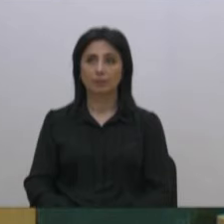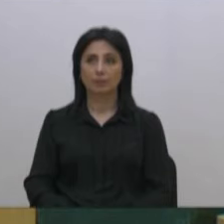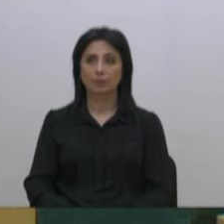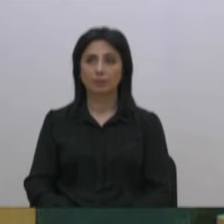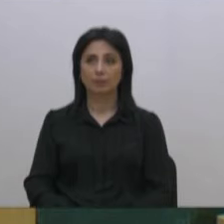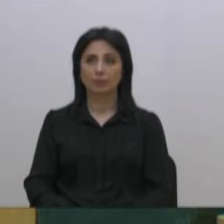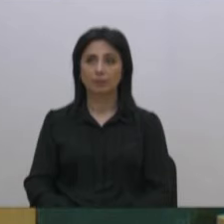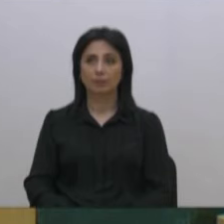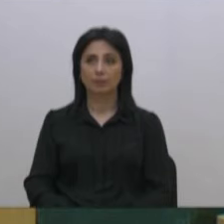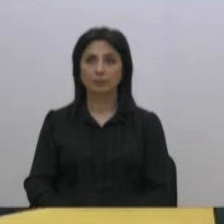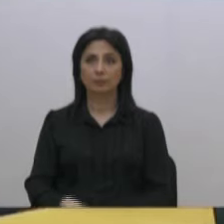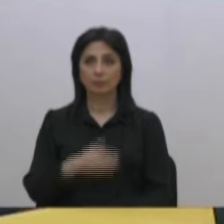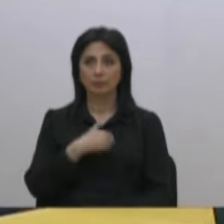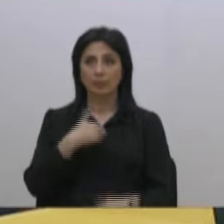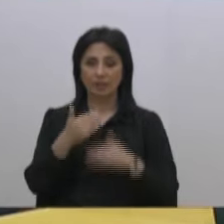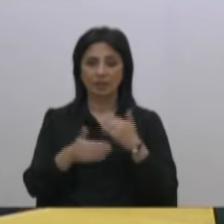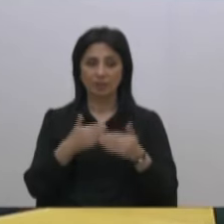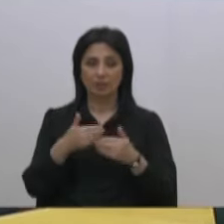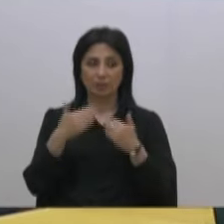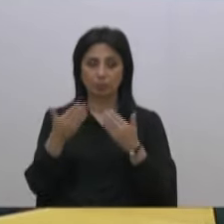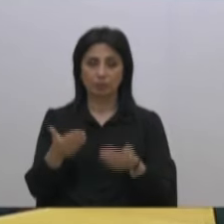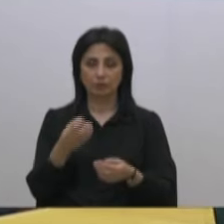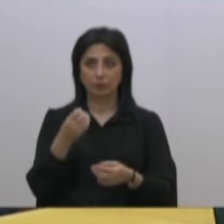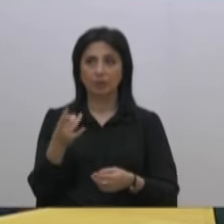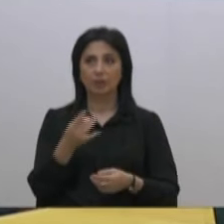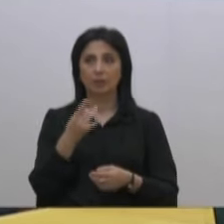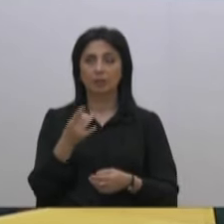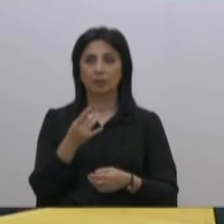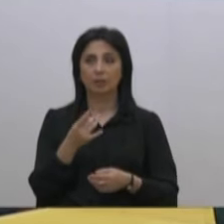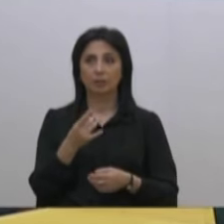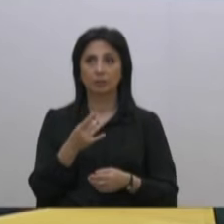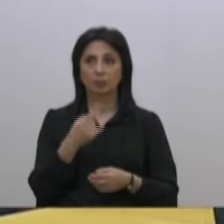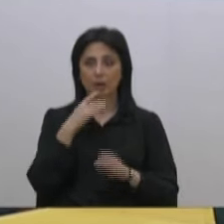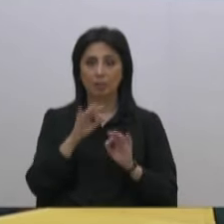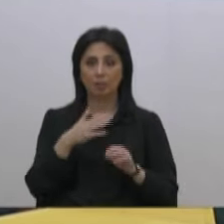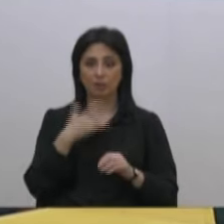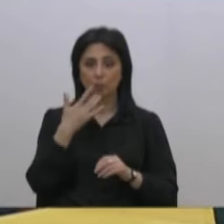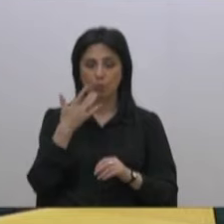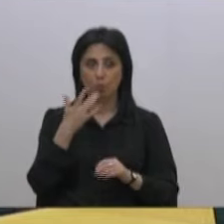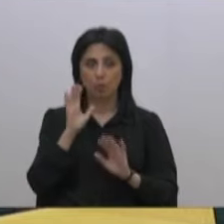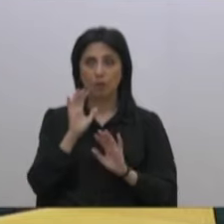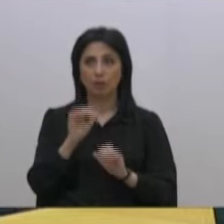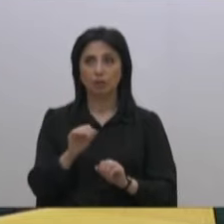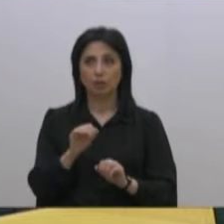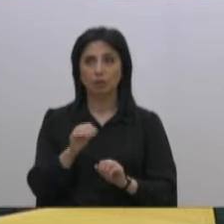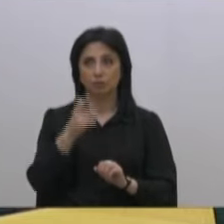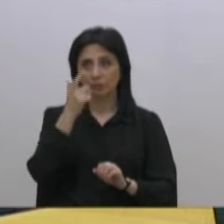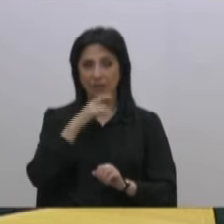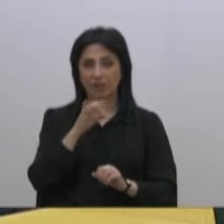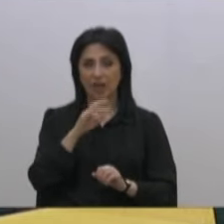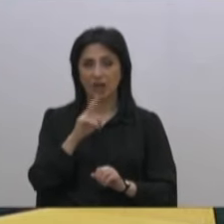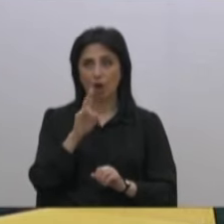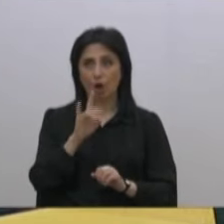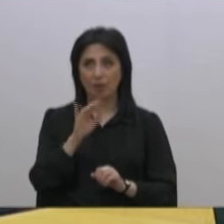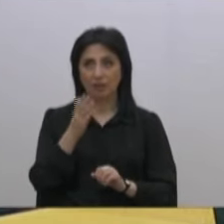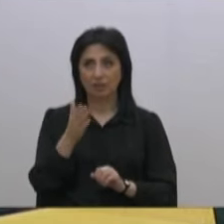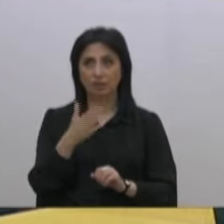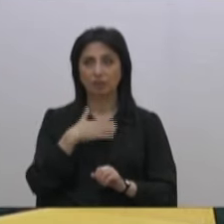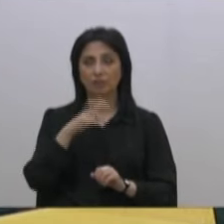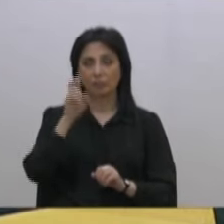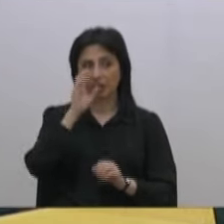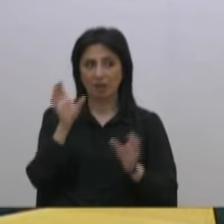სამი. მინდა წარმატებები უსურვო და კიდევ ერთხელ გამოხატო ჩვენი პოლიტიკური მხარდაჭერა ბატონ ირაკლი კობახიძის,